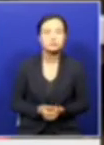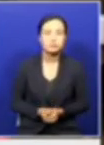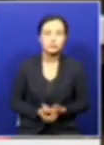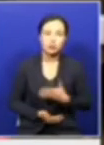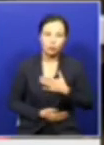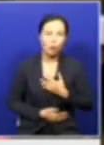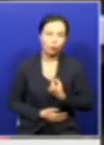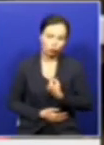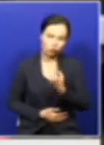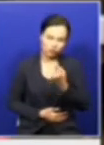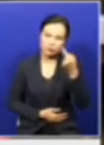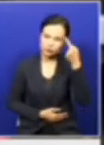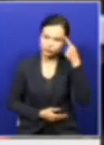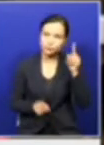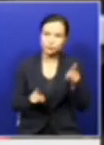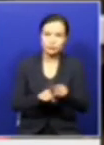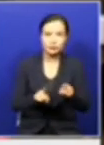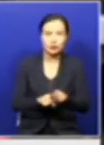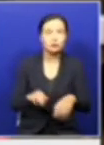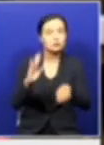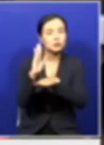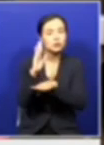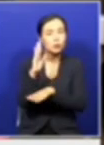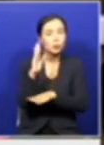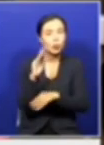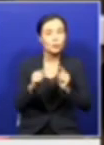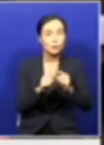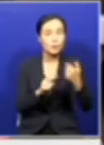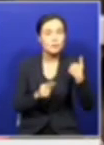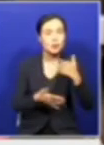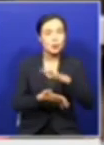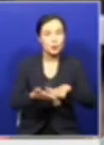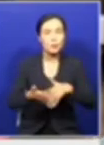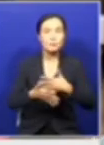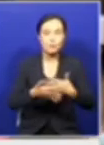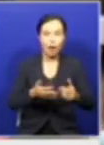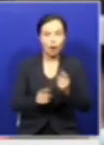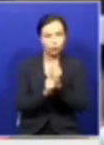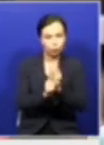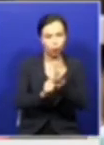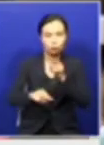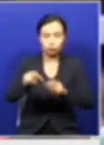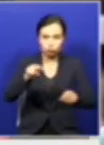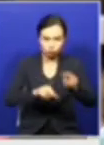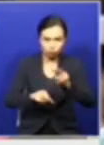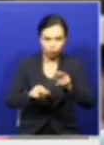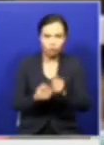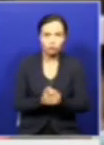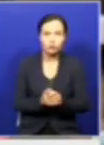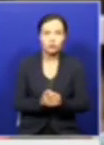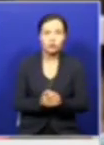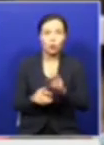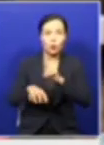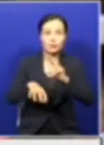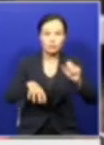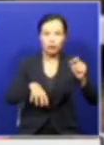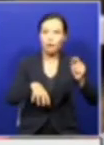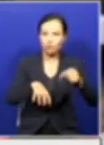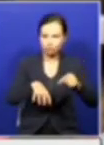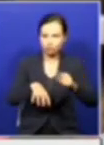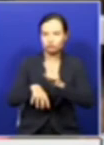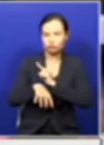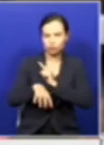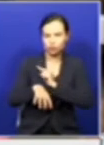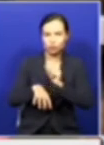คนหนึ่งที่เห็นด้วยในกระบวนการในการที่จะให้มีมาตรการในการติดตามตรวจสอบจากสภาแห่งนี้ซึ่